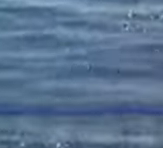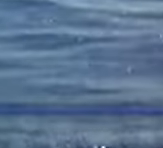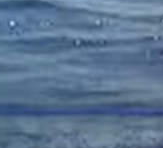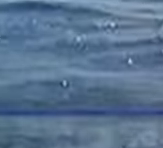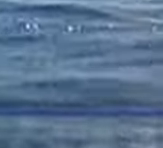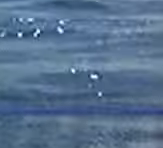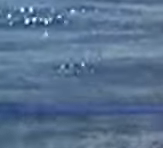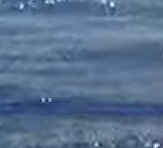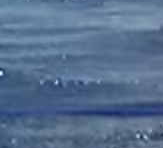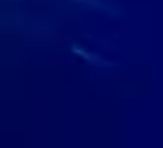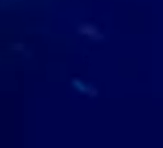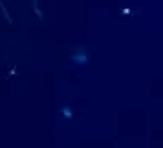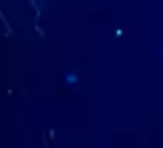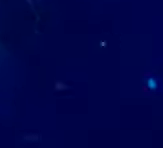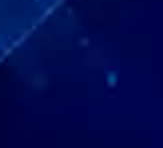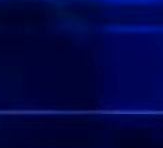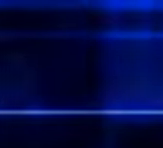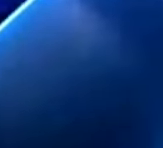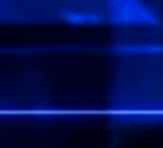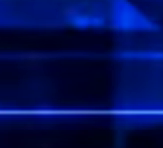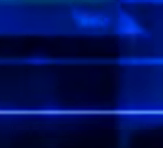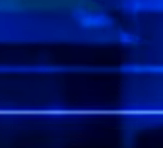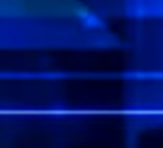nilang combat patrol.